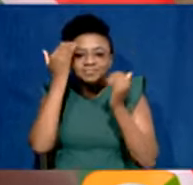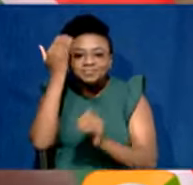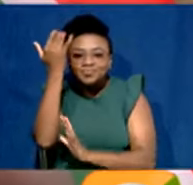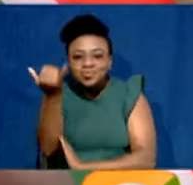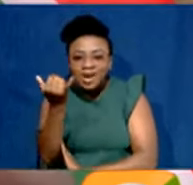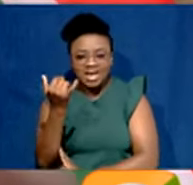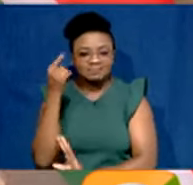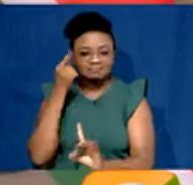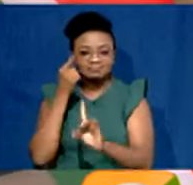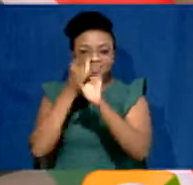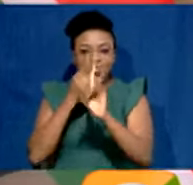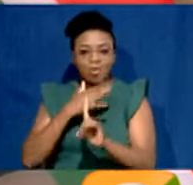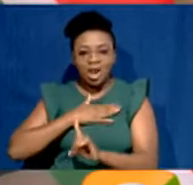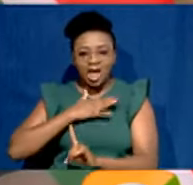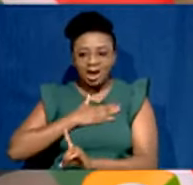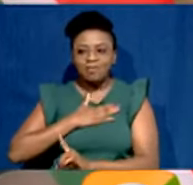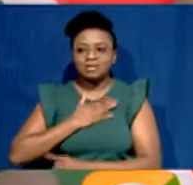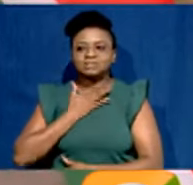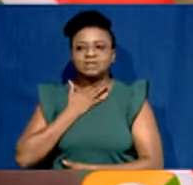to make sure, my friends,